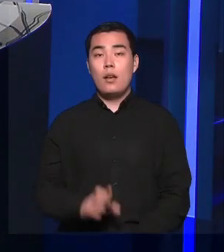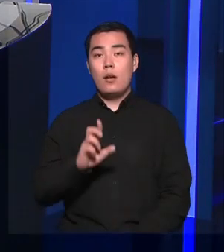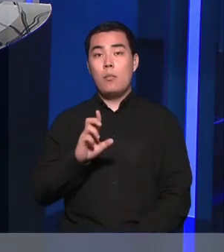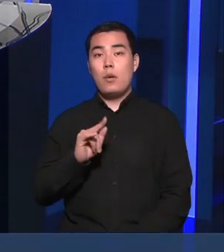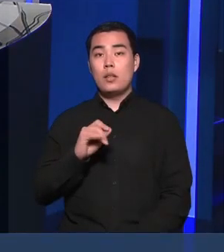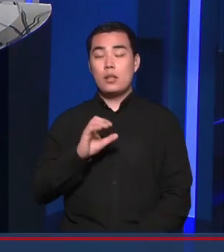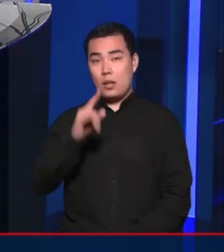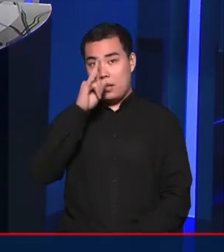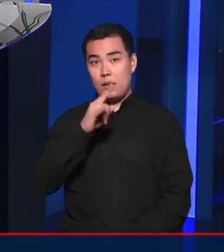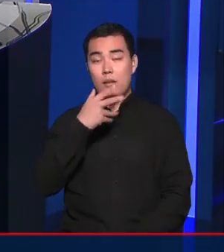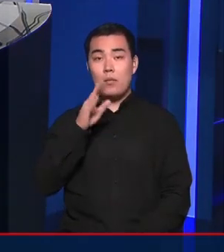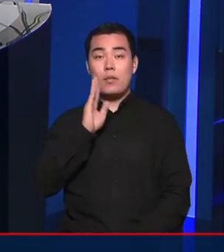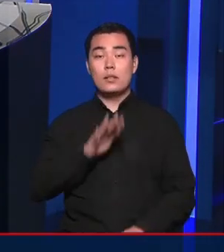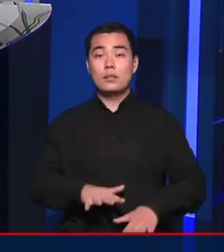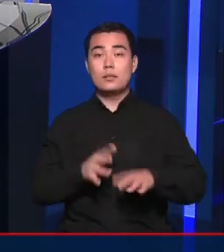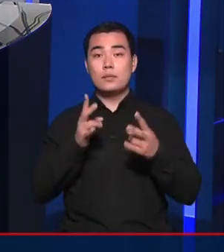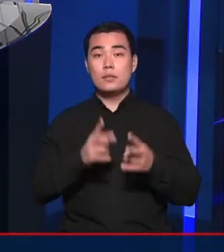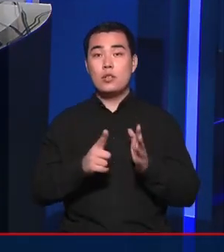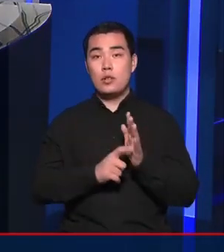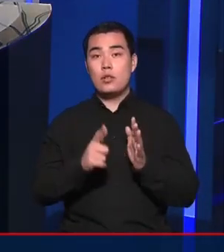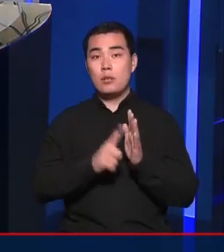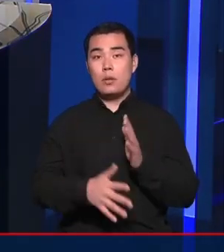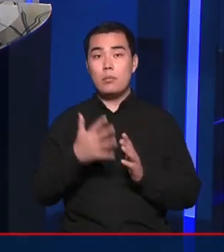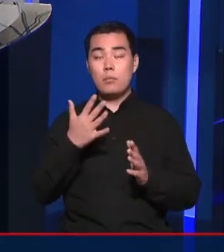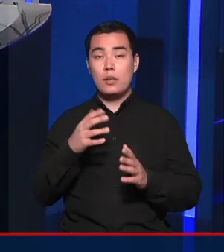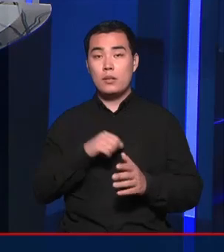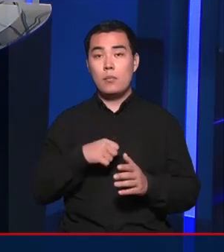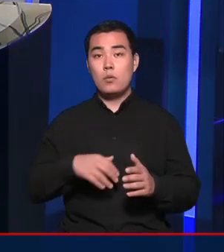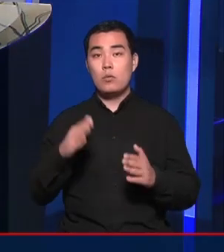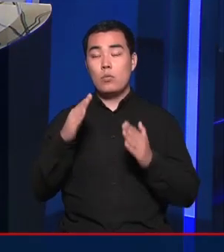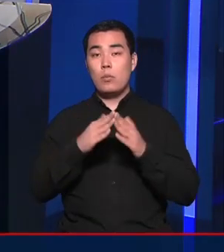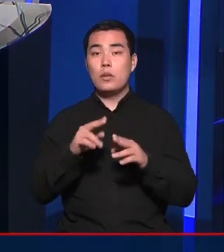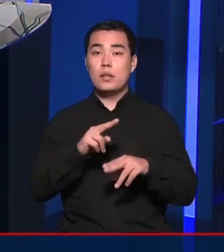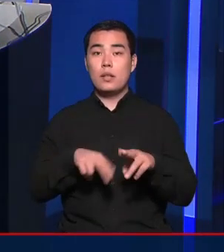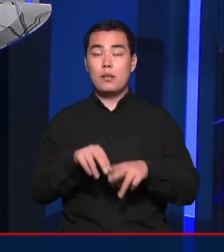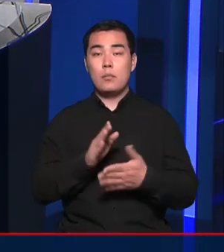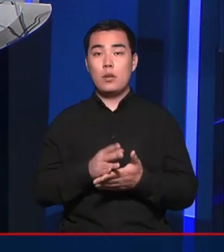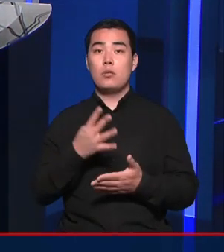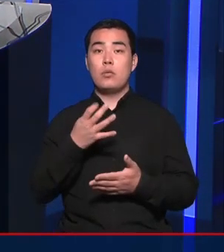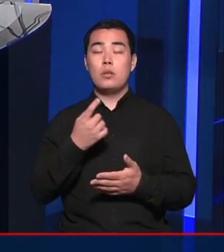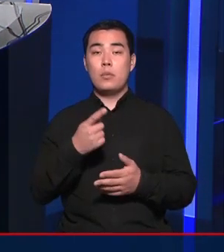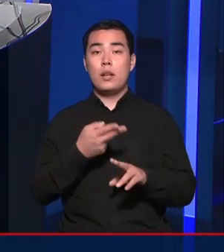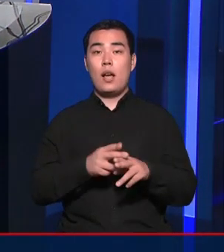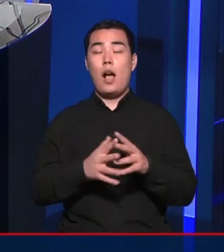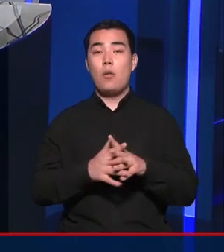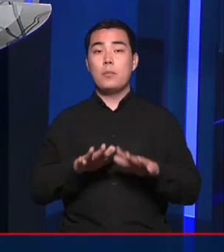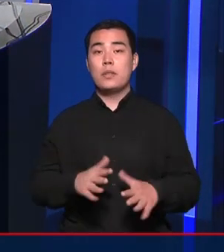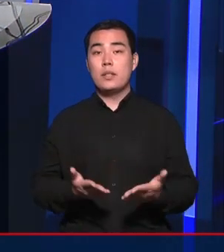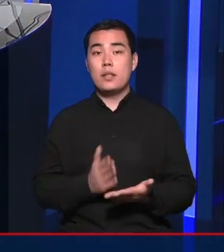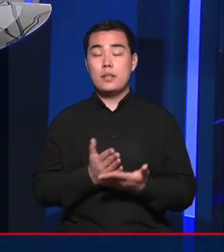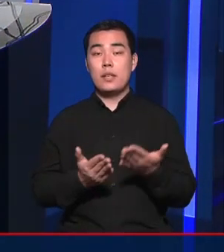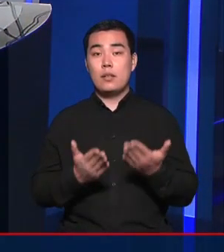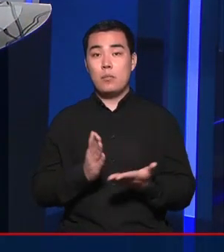Батыс Қазақстанда тасқыннан зардап шеккендерге 775 баспана салынып жатыр. Оның 401-і ауылдық жерде бой